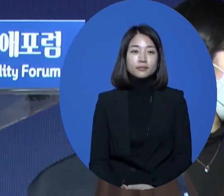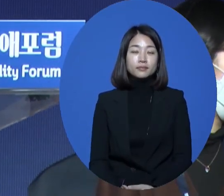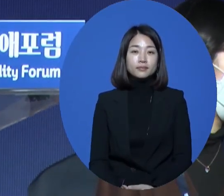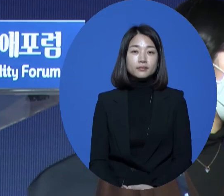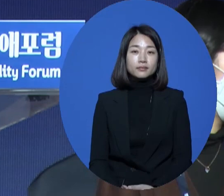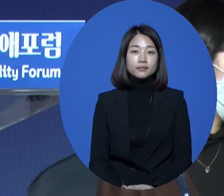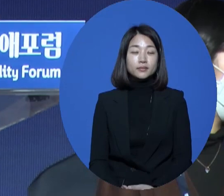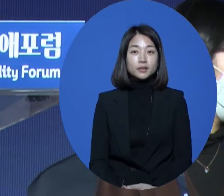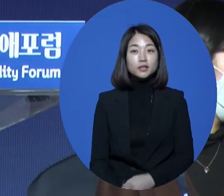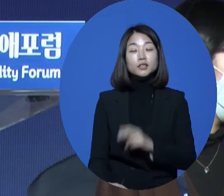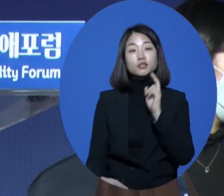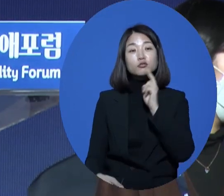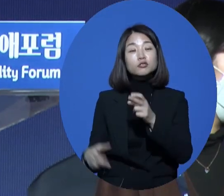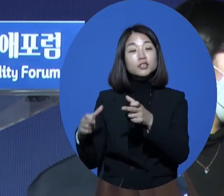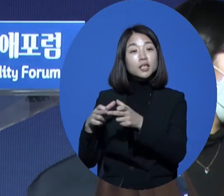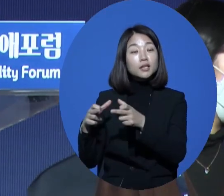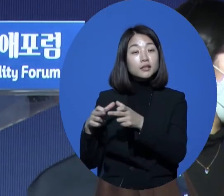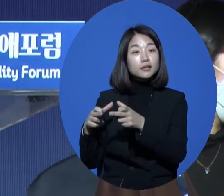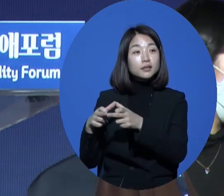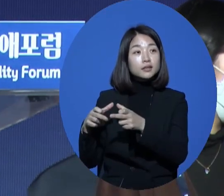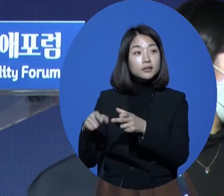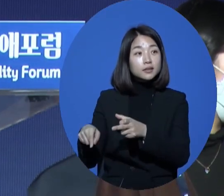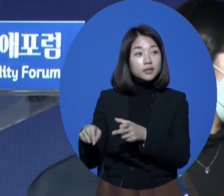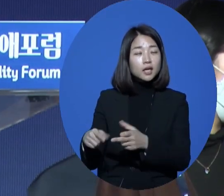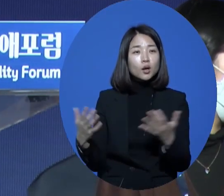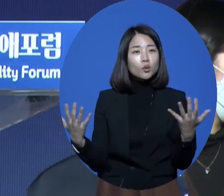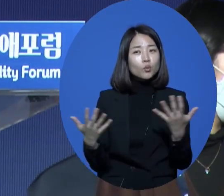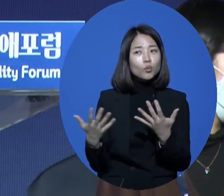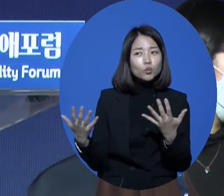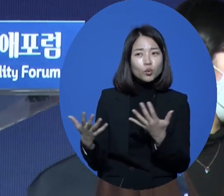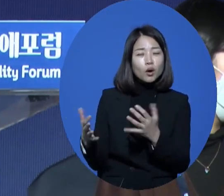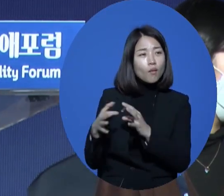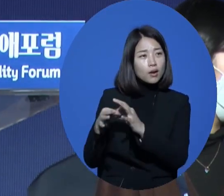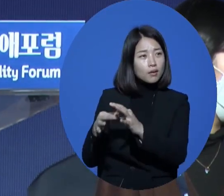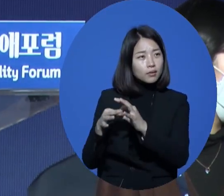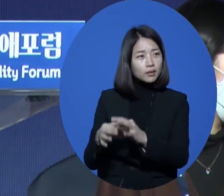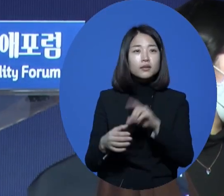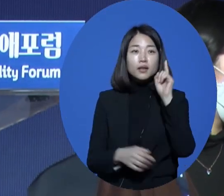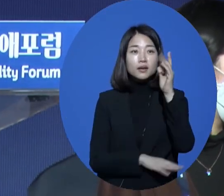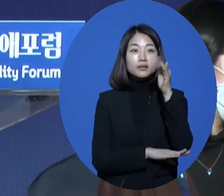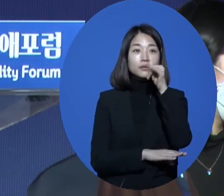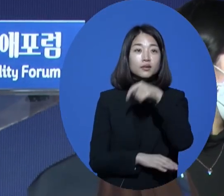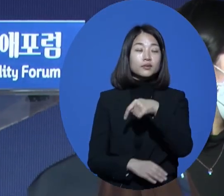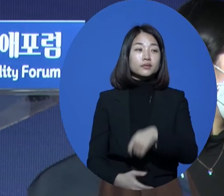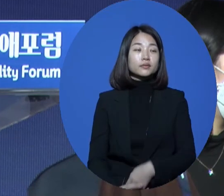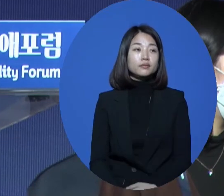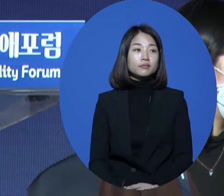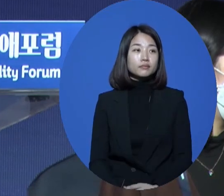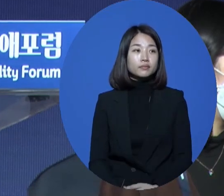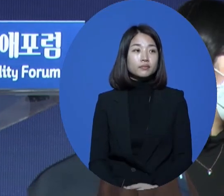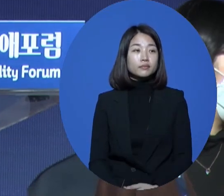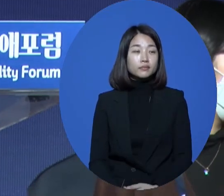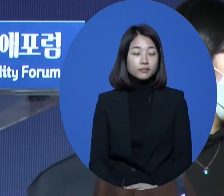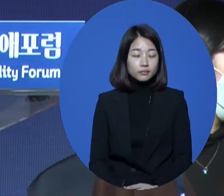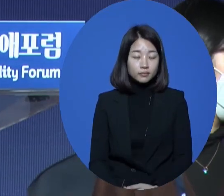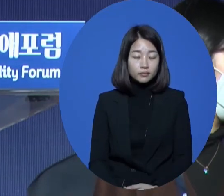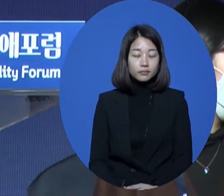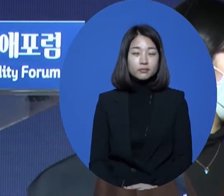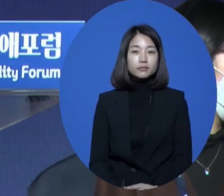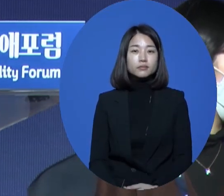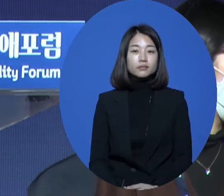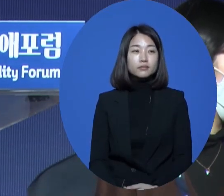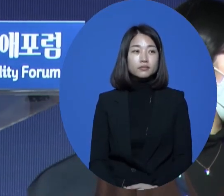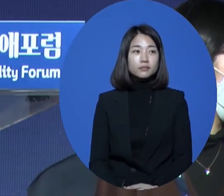그다음에 중증장애인의 노동권 실현을 직접 눈으로 확인하실 수 있는 자리가 마련됐다고 합니다. 노들 음악대에서